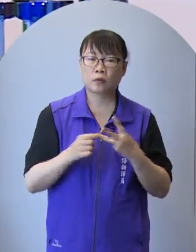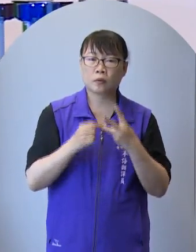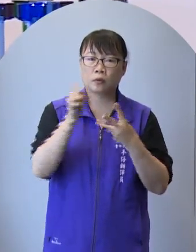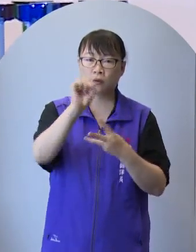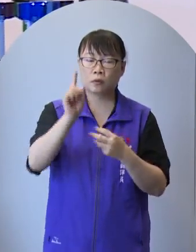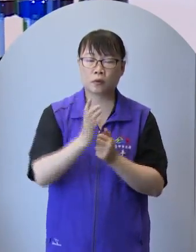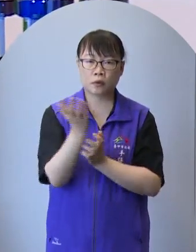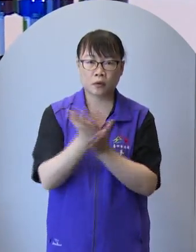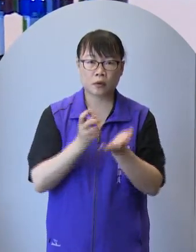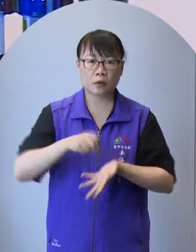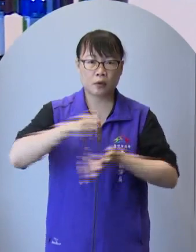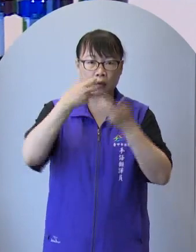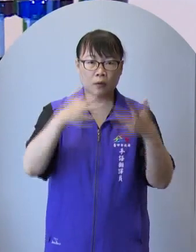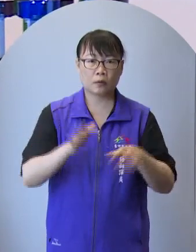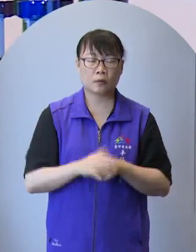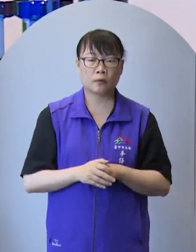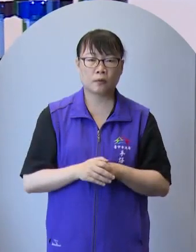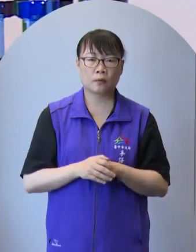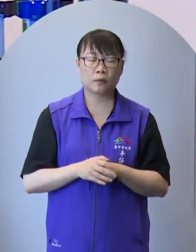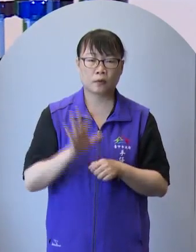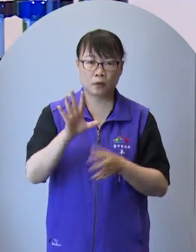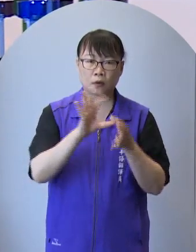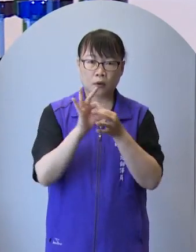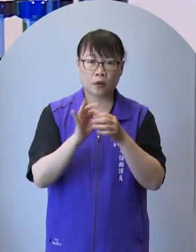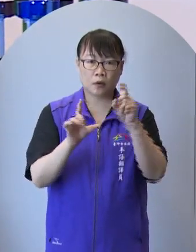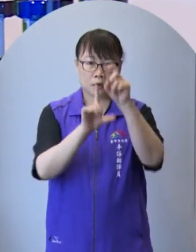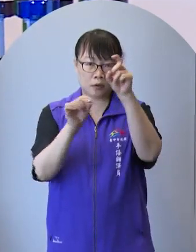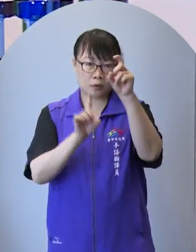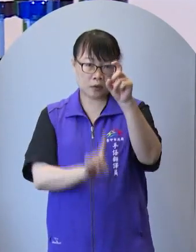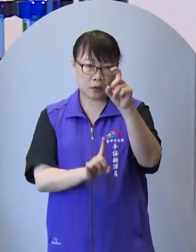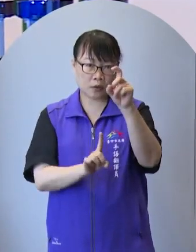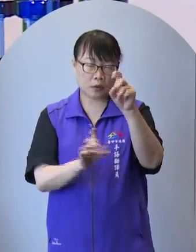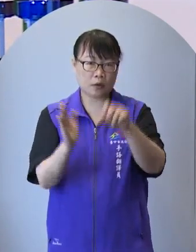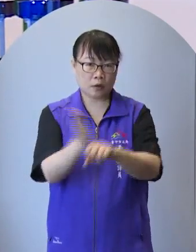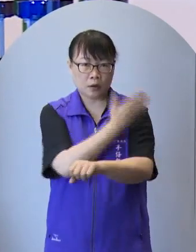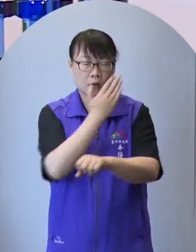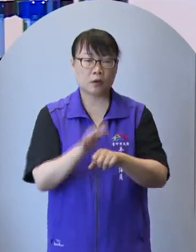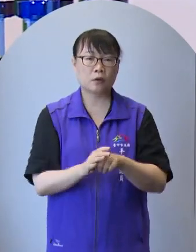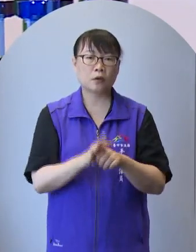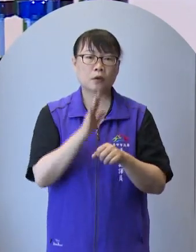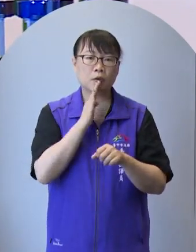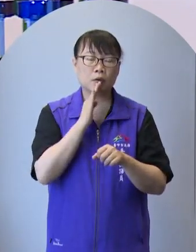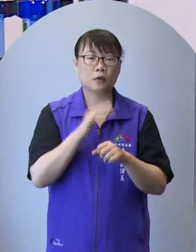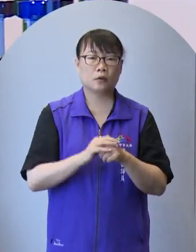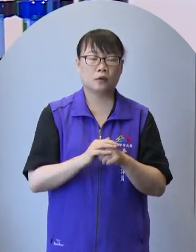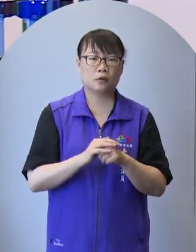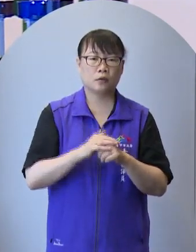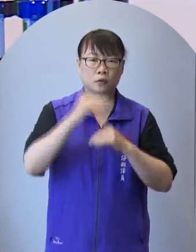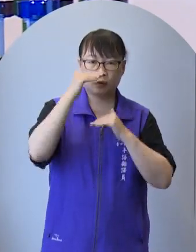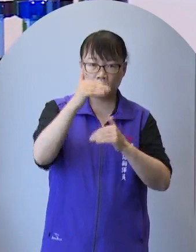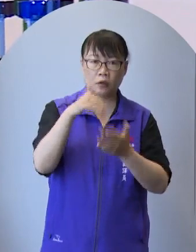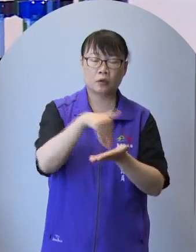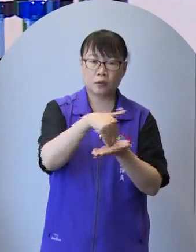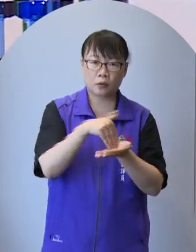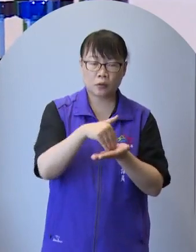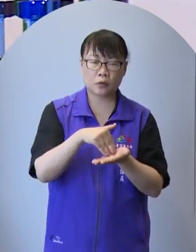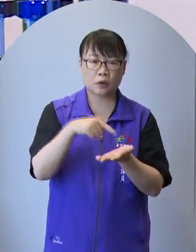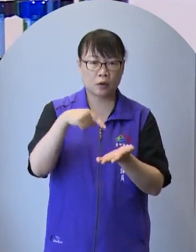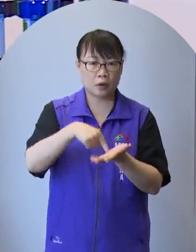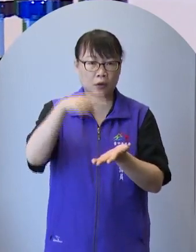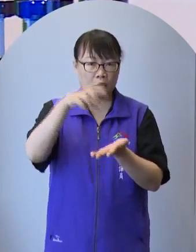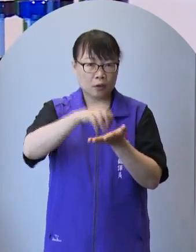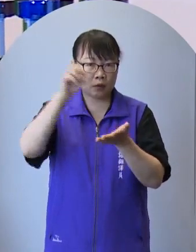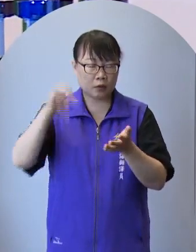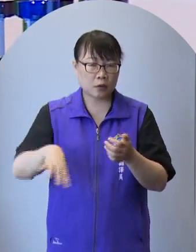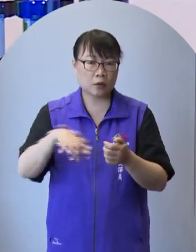个，当然刚才我提到的，就有关于10月1号开始要进一步减速，就是一次性的塑胶杯都不可以再用了